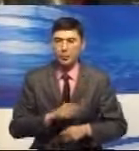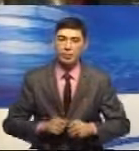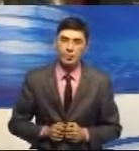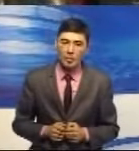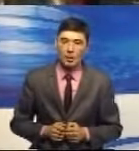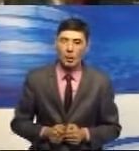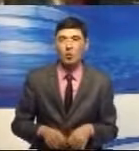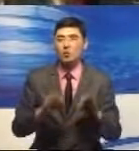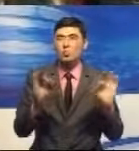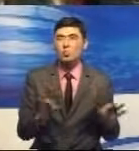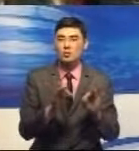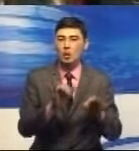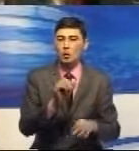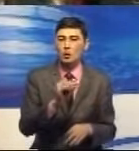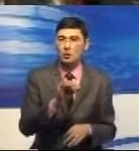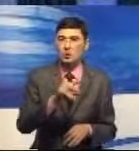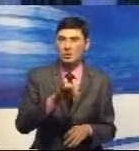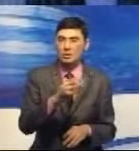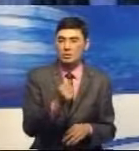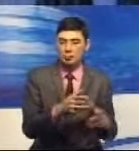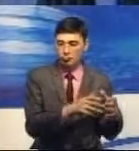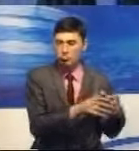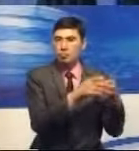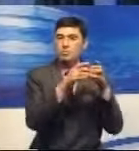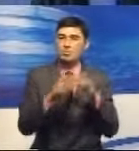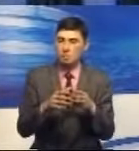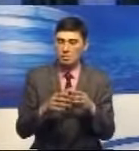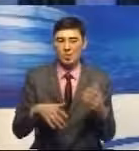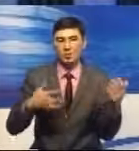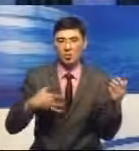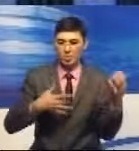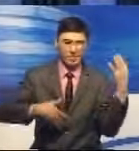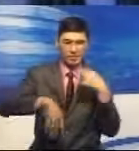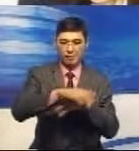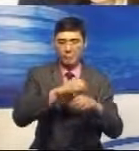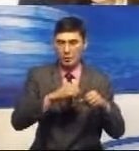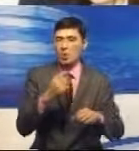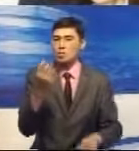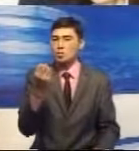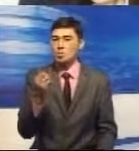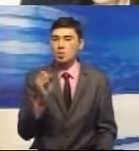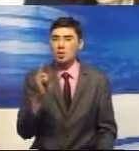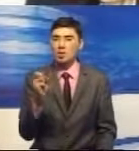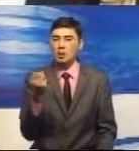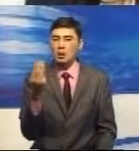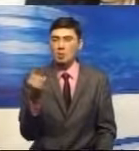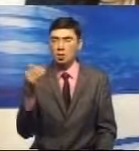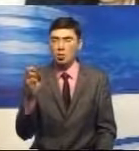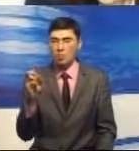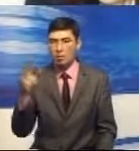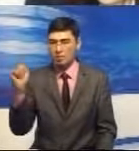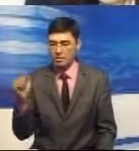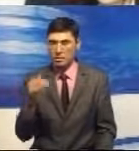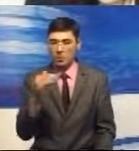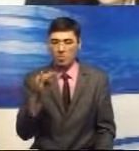атындағы музыкалық училищенің ұлт аспаптар оркестрі мен домбырашылар ансамблі Әміре Қашаубаев атындағы филармонияның әншілері